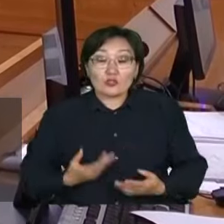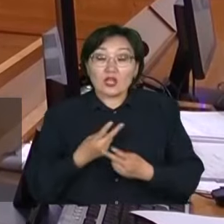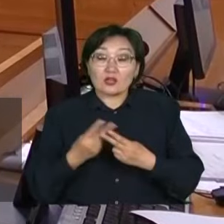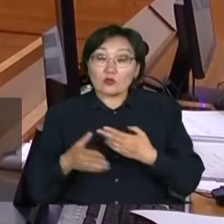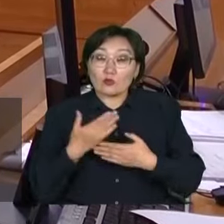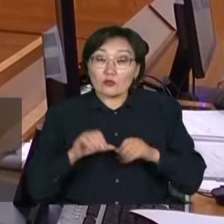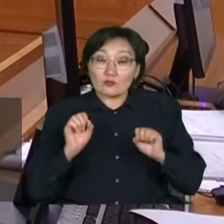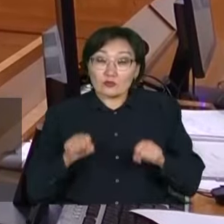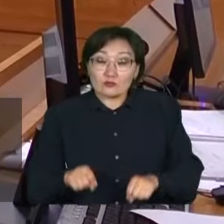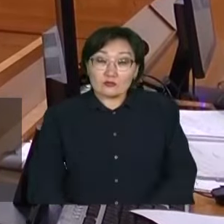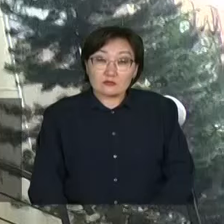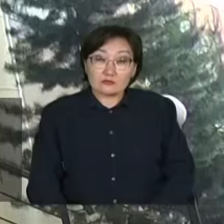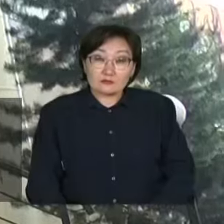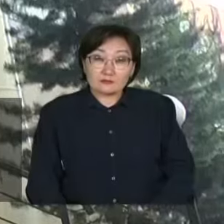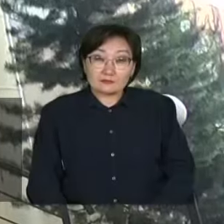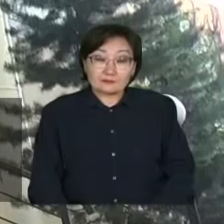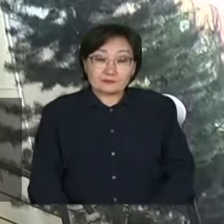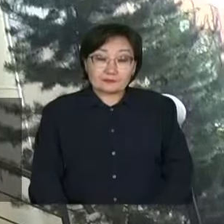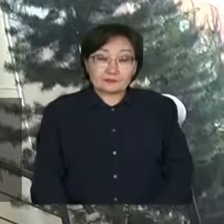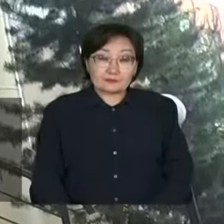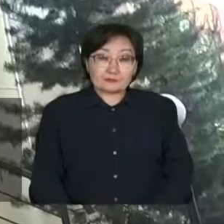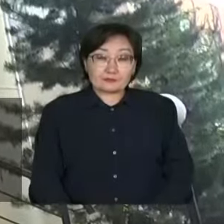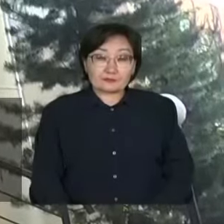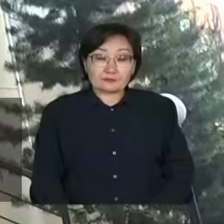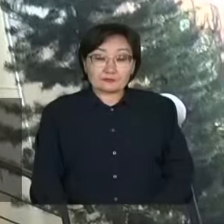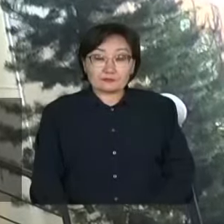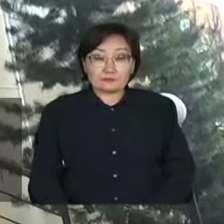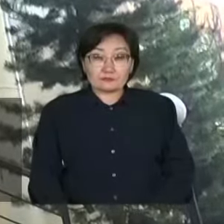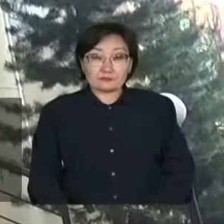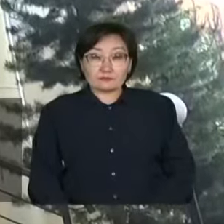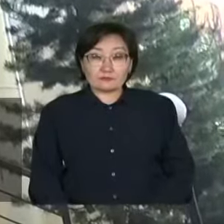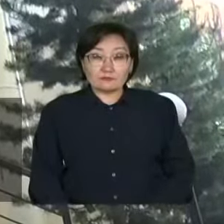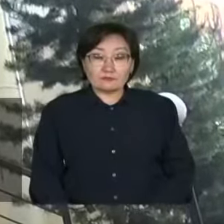мүмкін. Әйкерім Пернебек, Нұргүл Алина, Қазбек Арықбаев, Алматы телеарнасы, Солтүстік Қазақстан облысы.